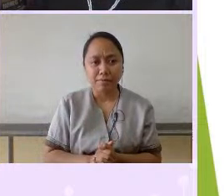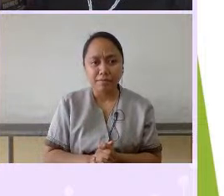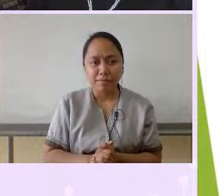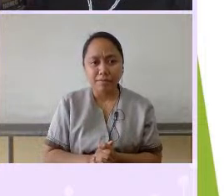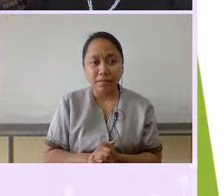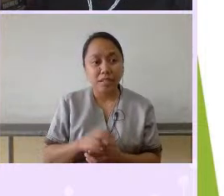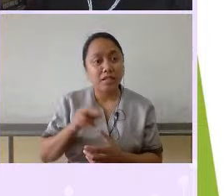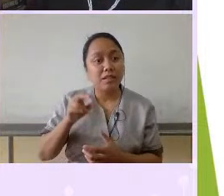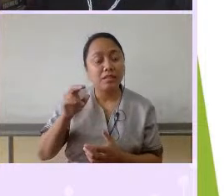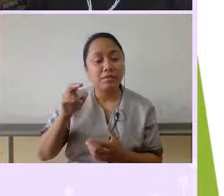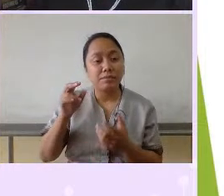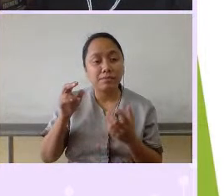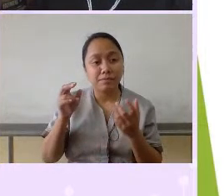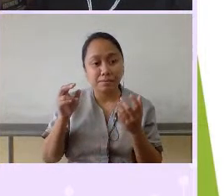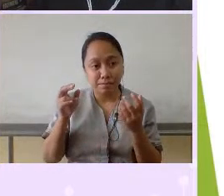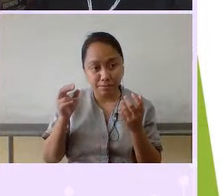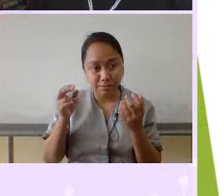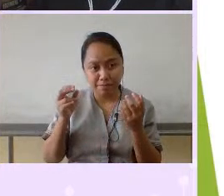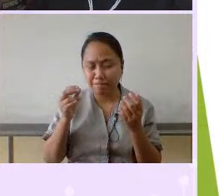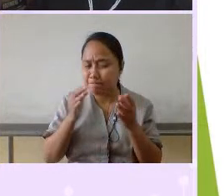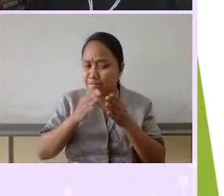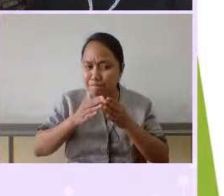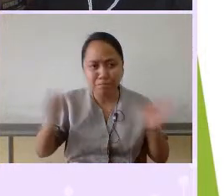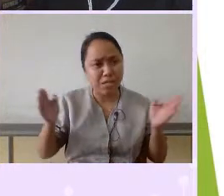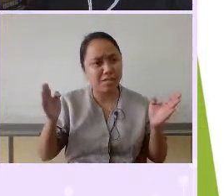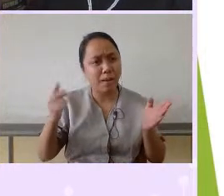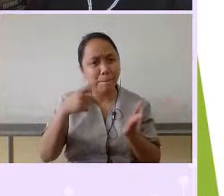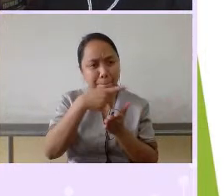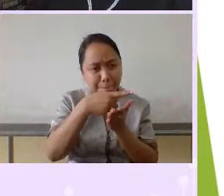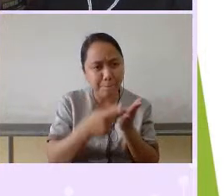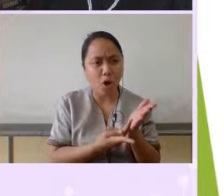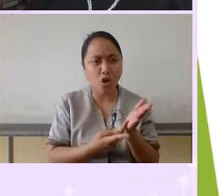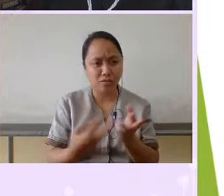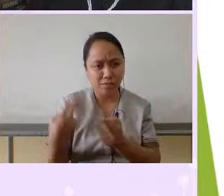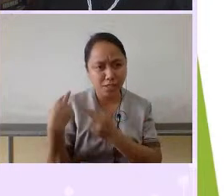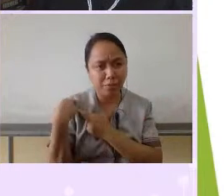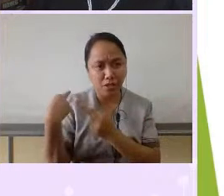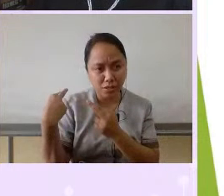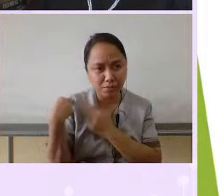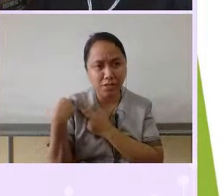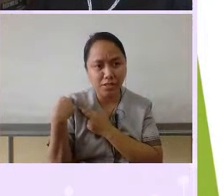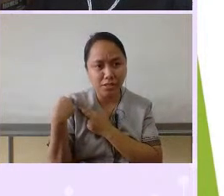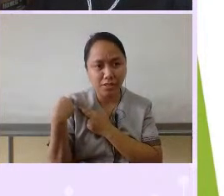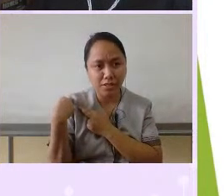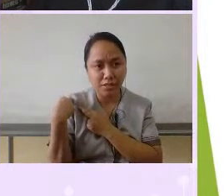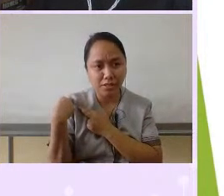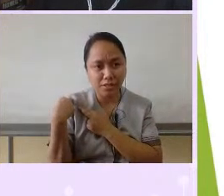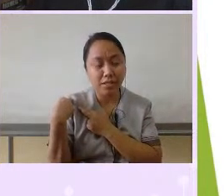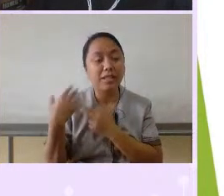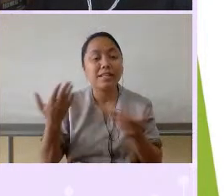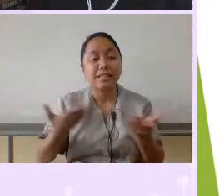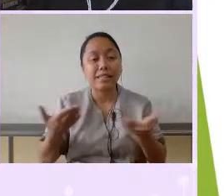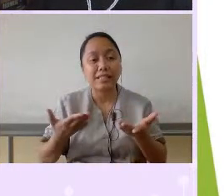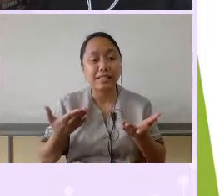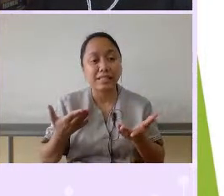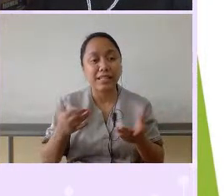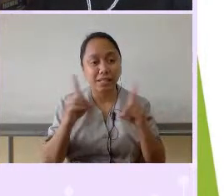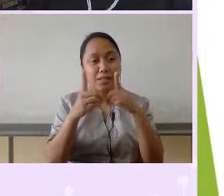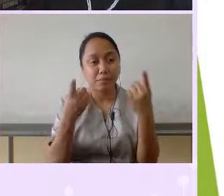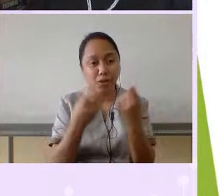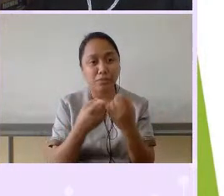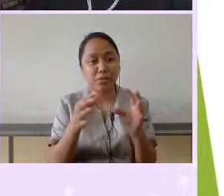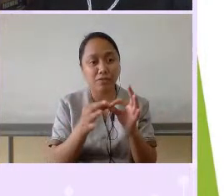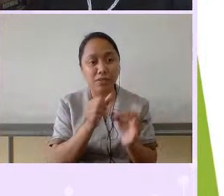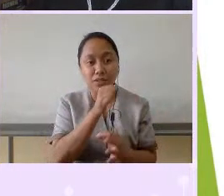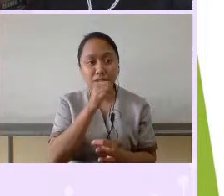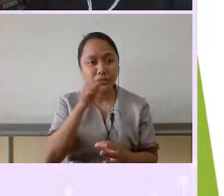pong bahagi ng ating batas na patungkol po sa DA para po